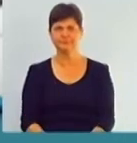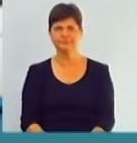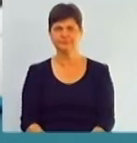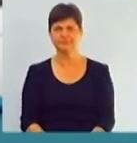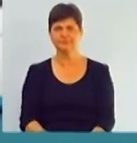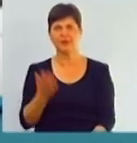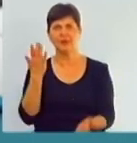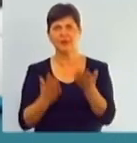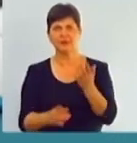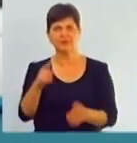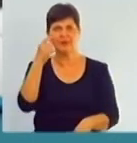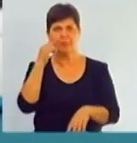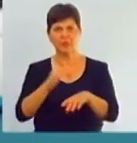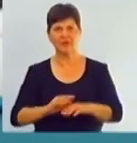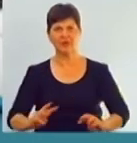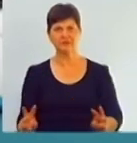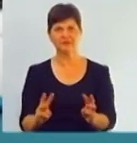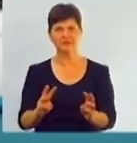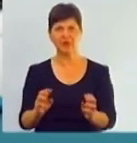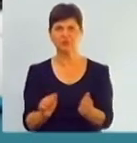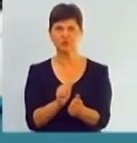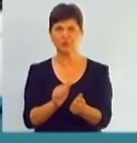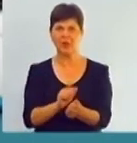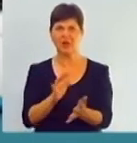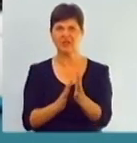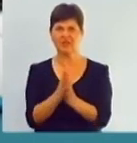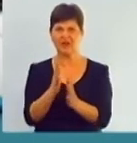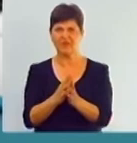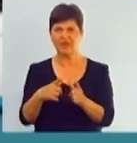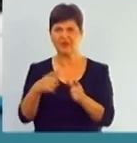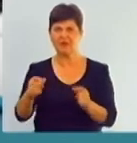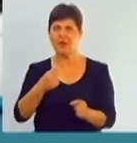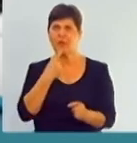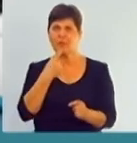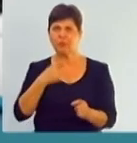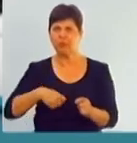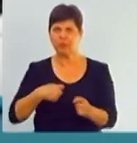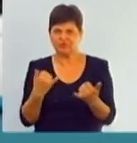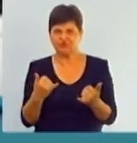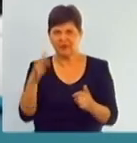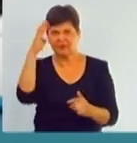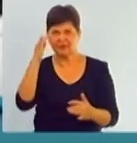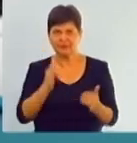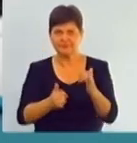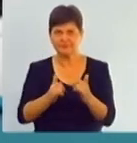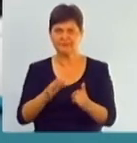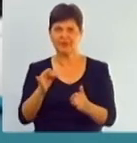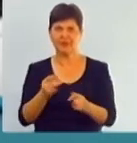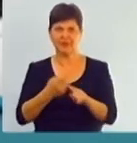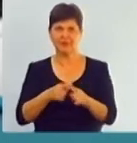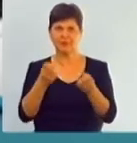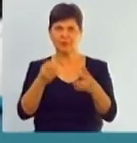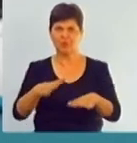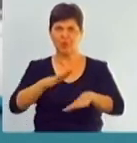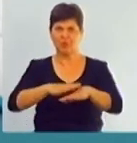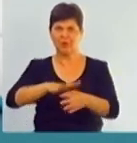Якщо ви помітили загорання сухої трави або листя, спробуйте загасити їх підручними засобами. Іноді досить просто затоптати